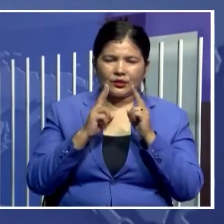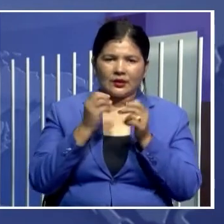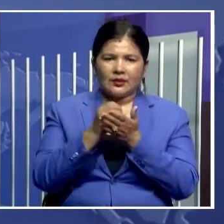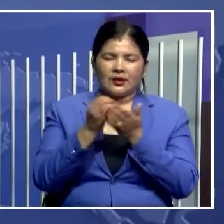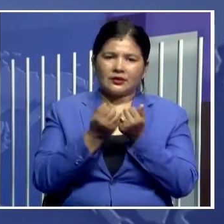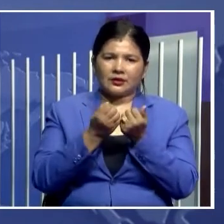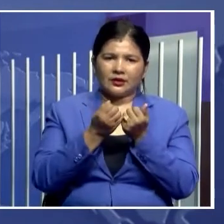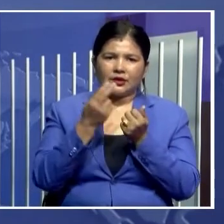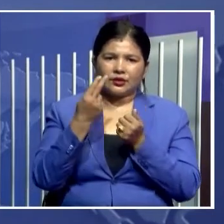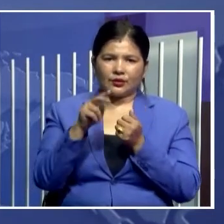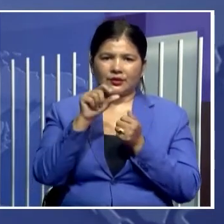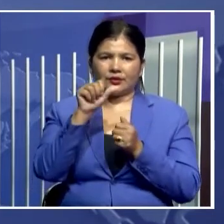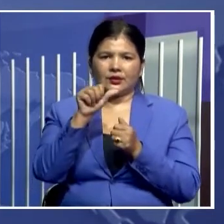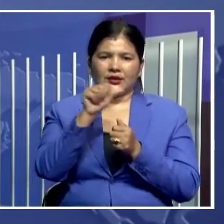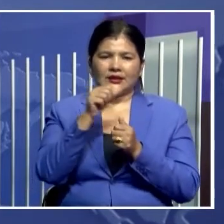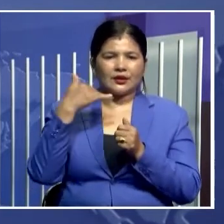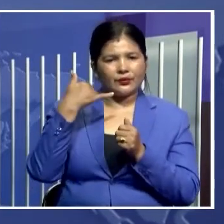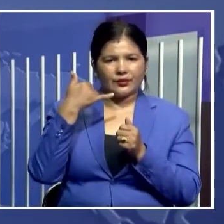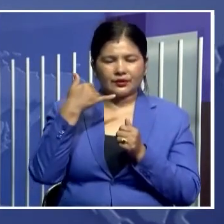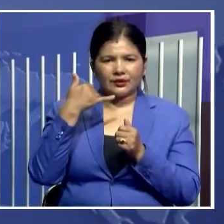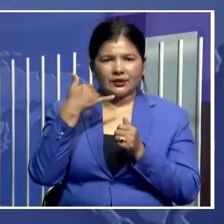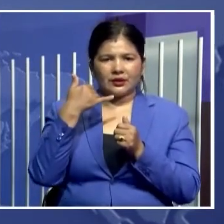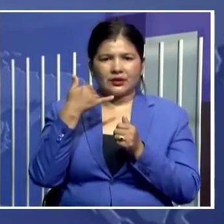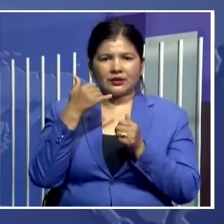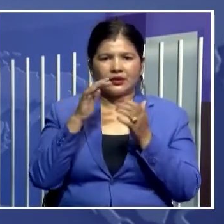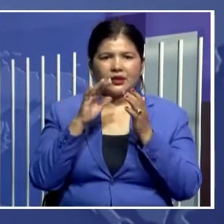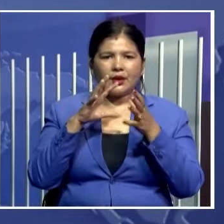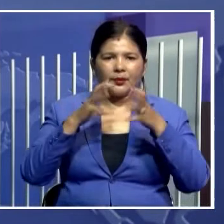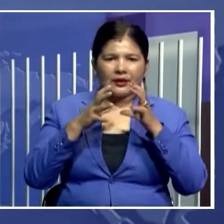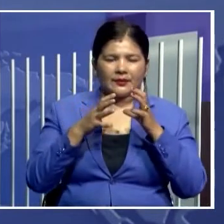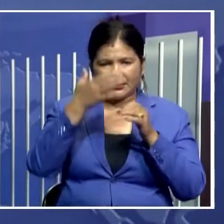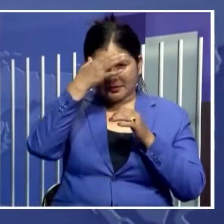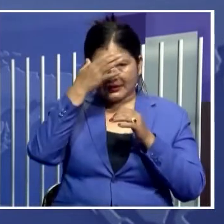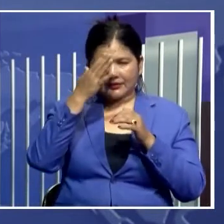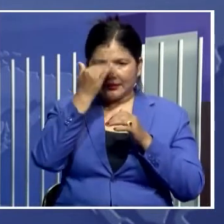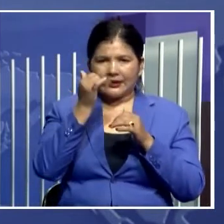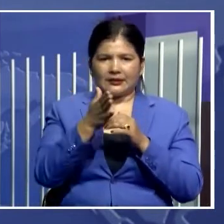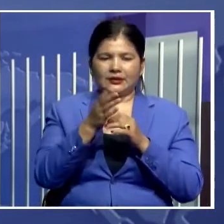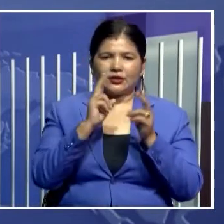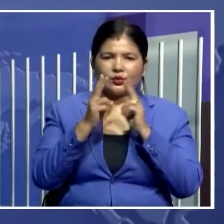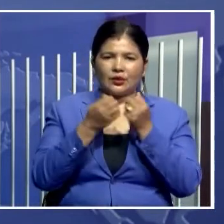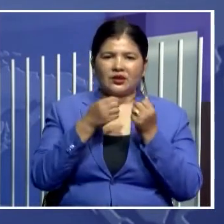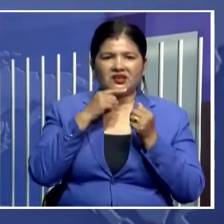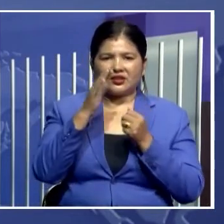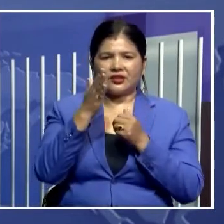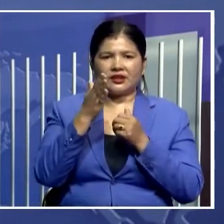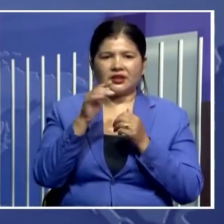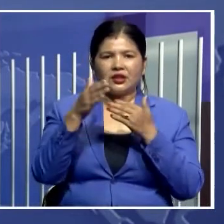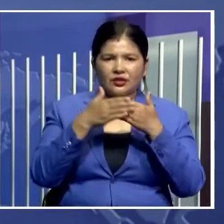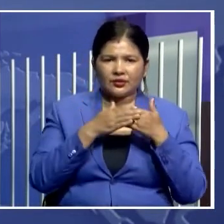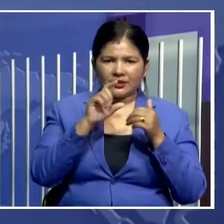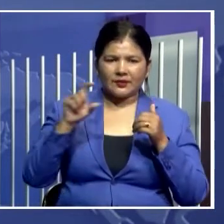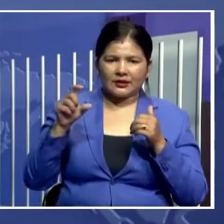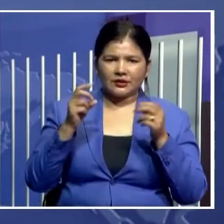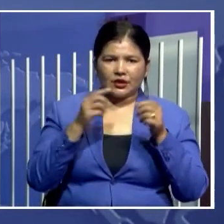गर्दैथ्यौँ, त्यहाँ टेलिफोन अर्थात् अलिकता प्राविधिक समस्याका कारणले गर्दा उहाँसँग कुराकानी हुन सकेन। हाम्रो नजिकमा रहेको